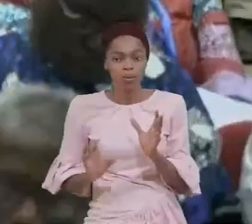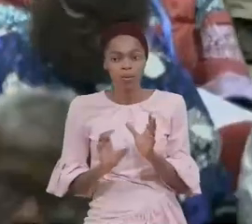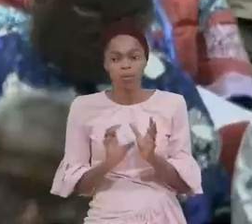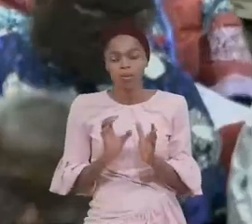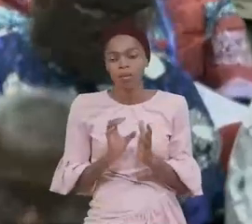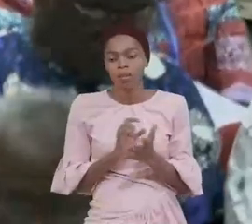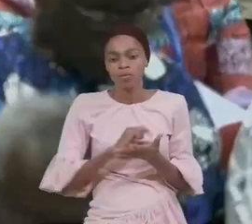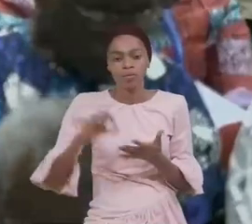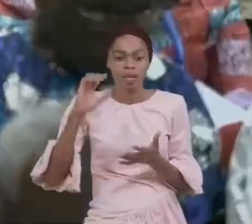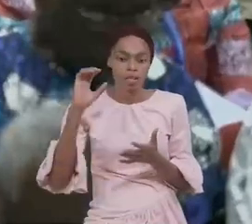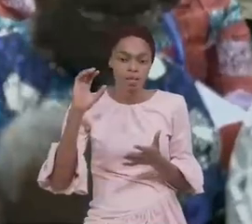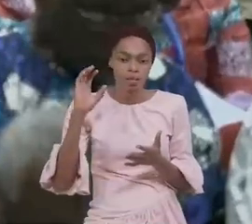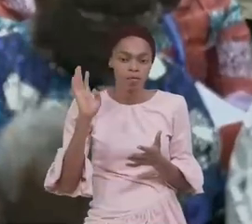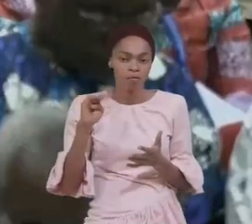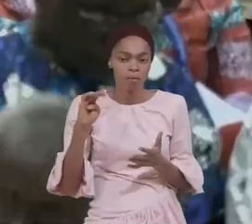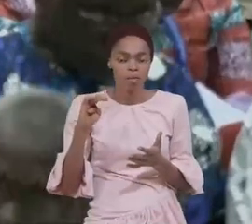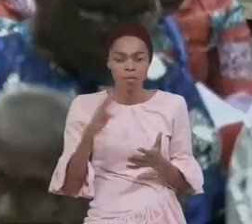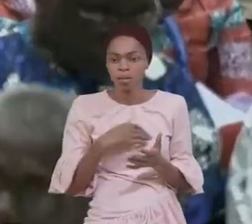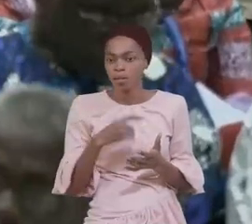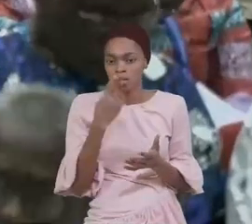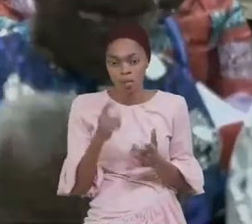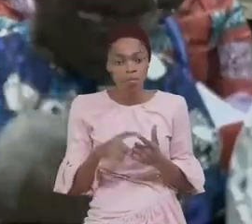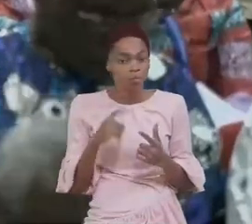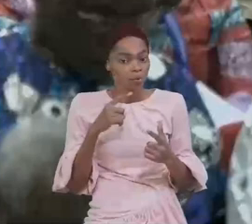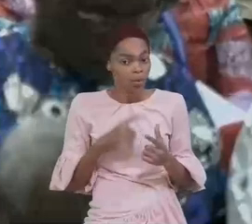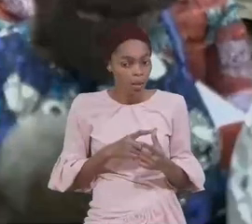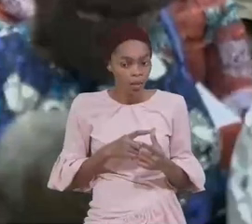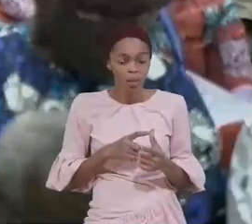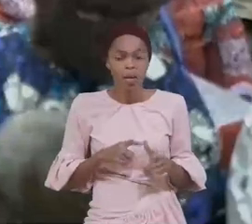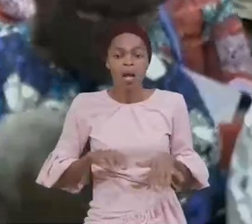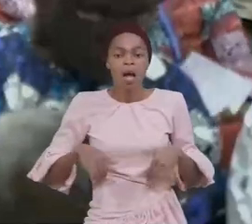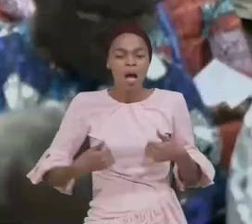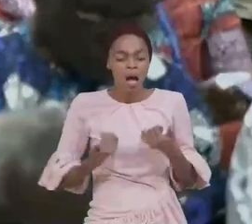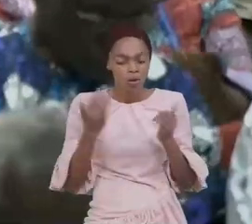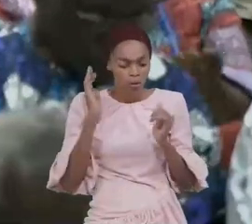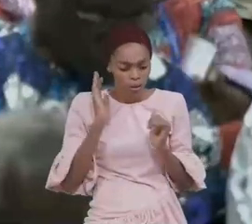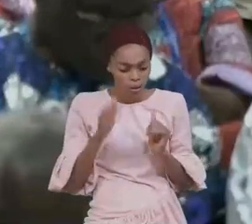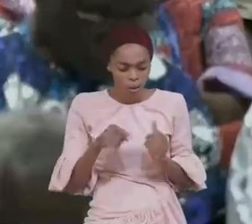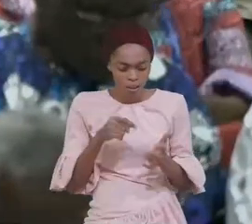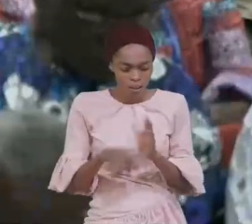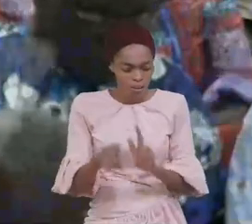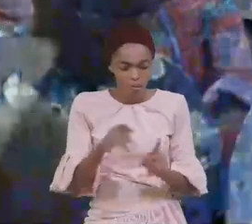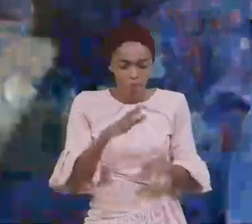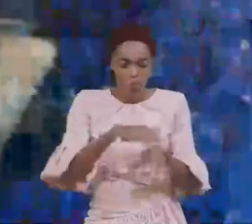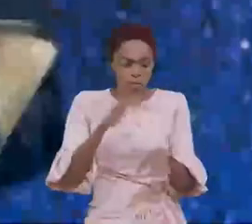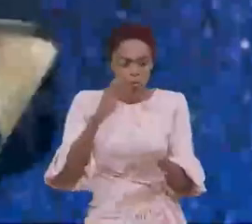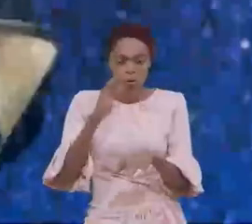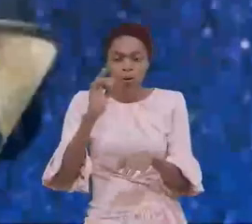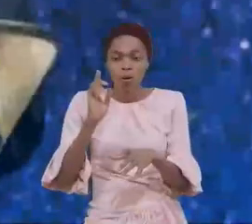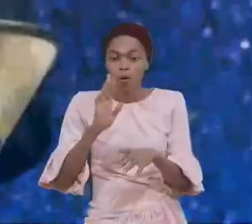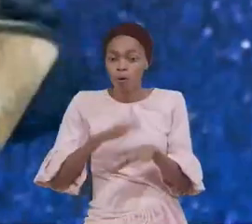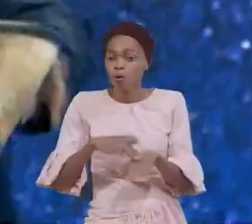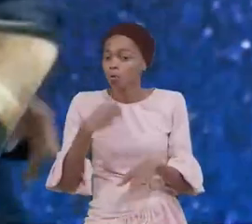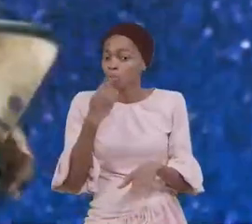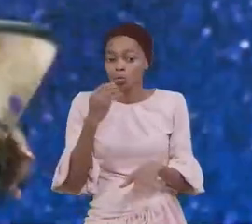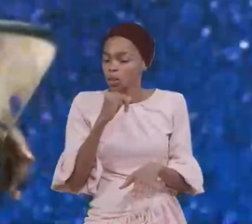dit, comment donc invoqueront-ils celui en qui ils n'ont pas